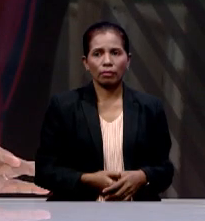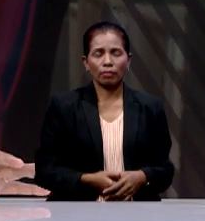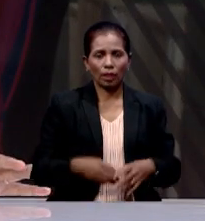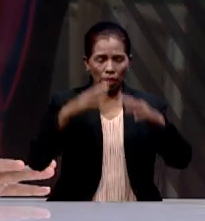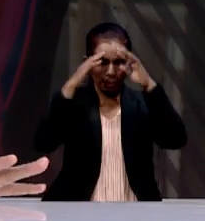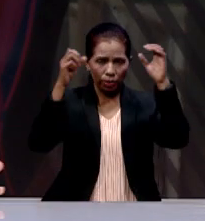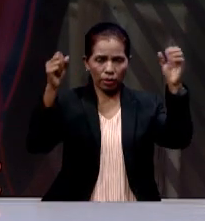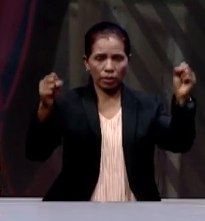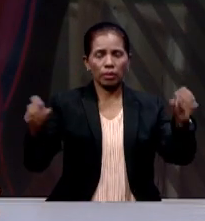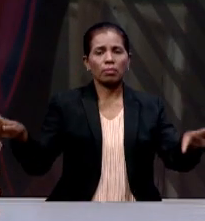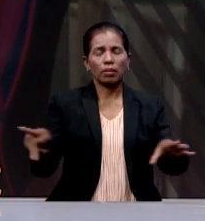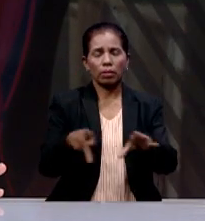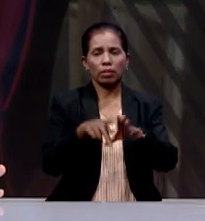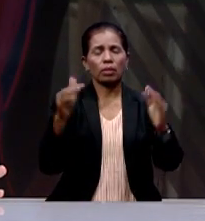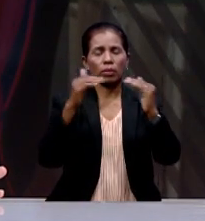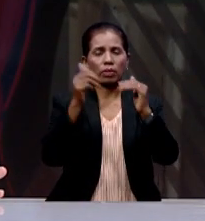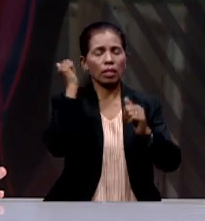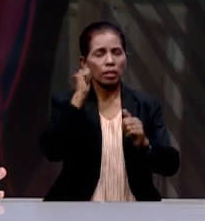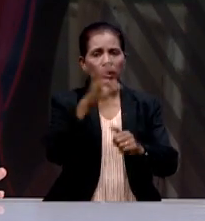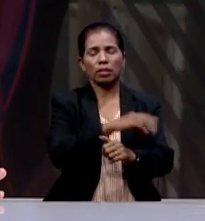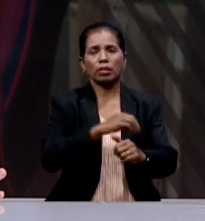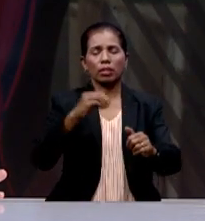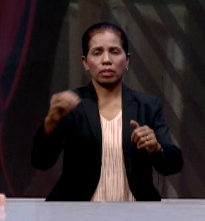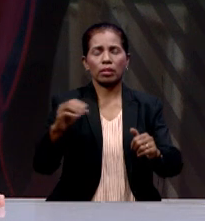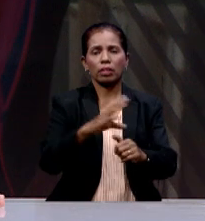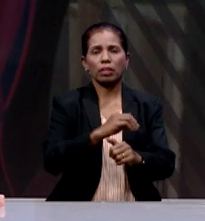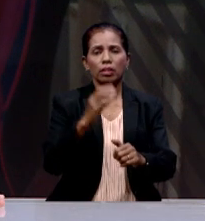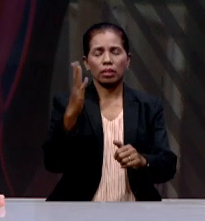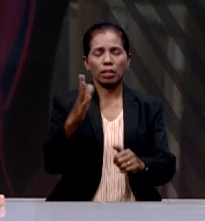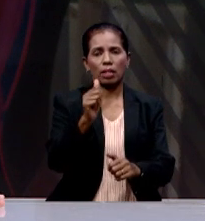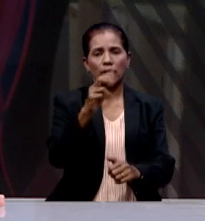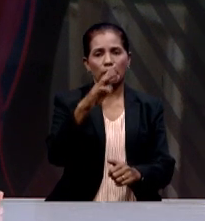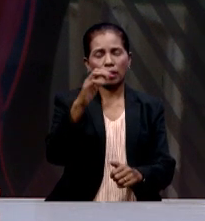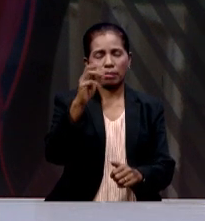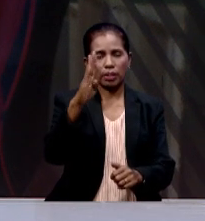Presiden Republika si partisipasi media ASEAN Gulf Cooperation Council di Arabia Saudita.